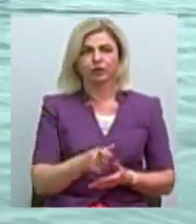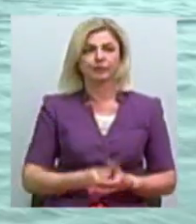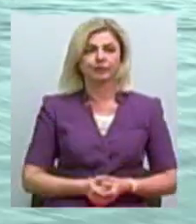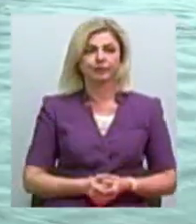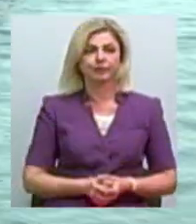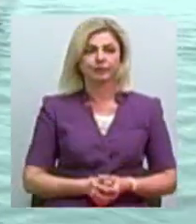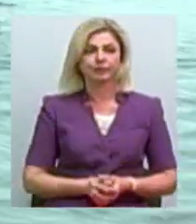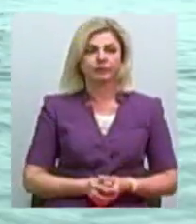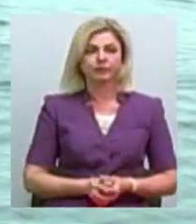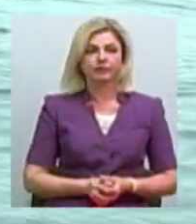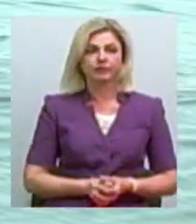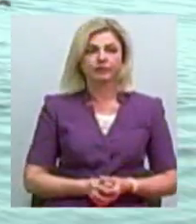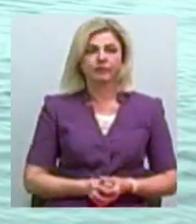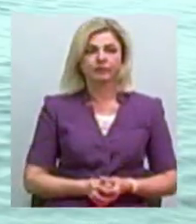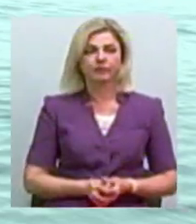Вперед! Шагаємо!